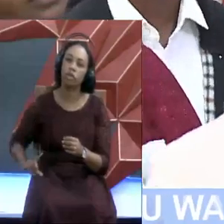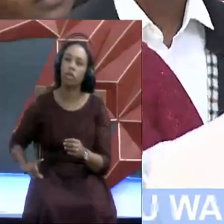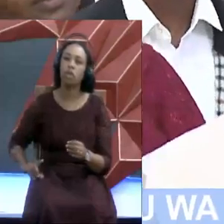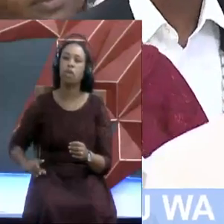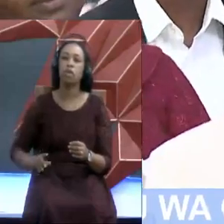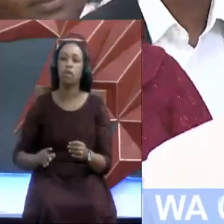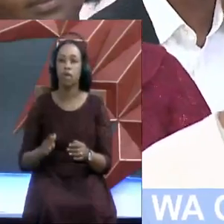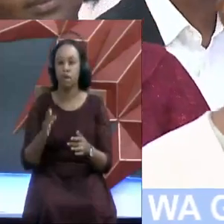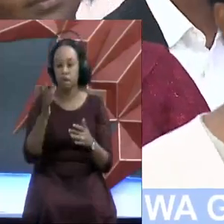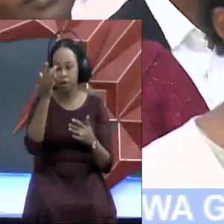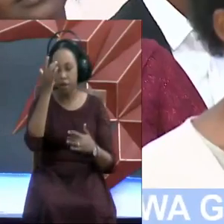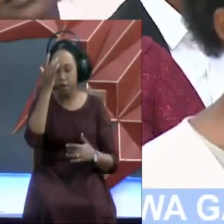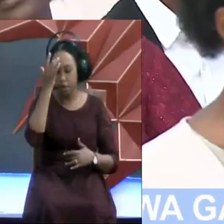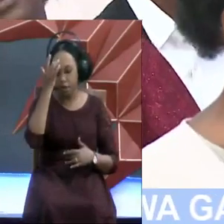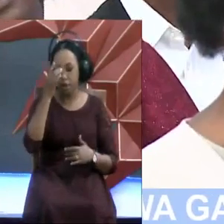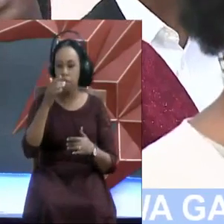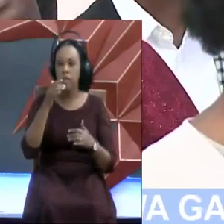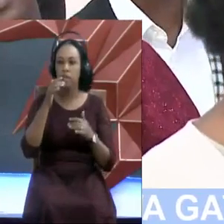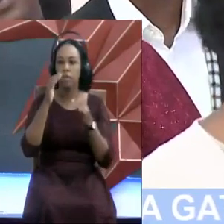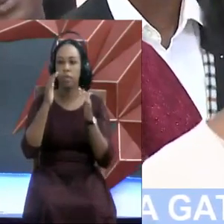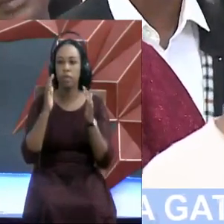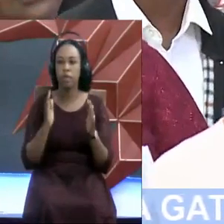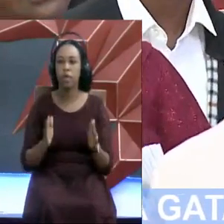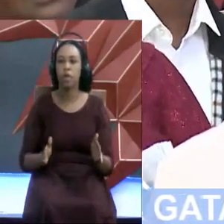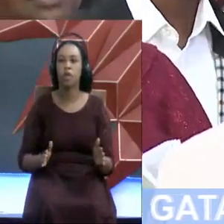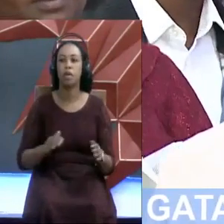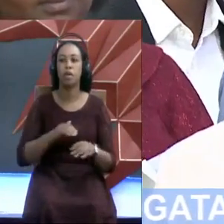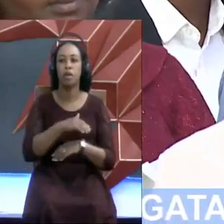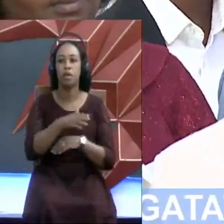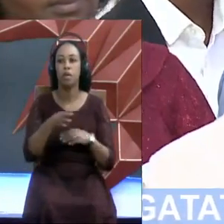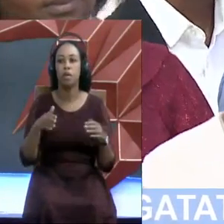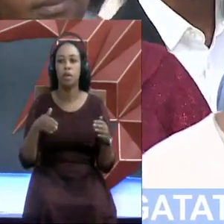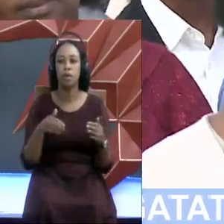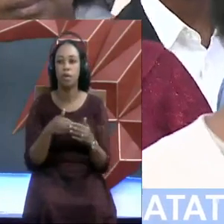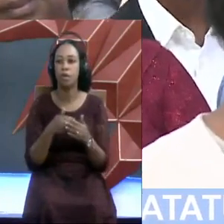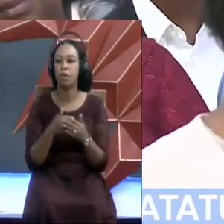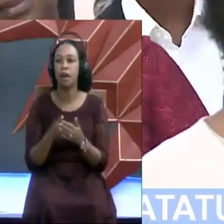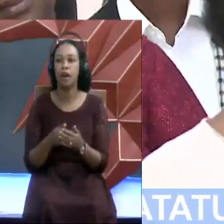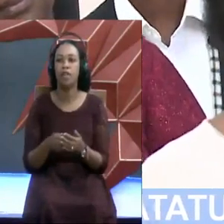Wagonjwa ote watibiwa